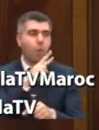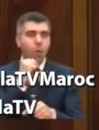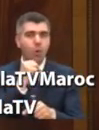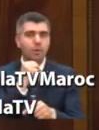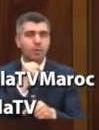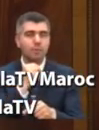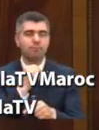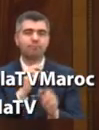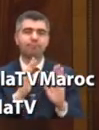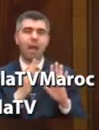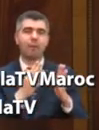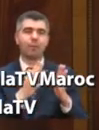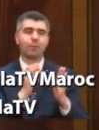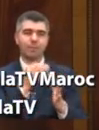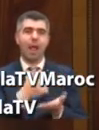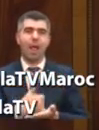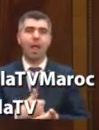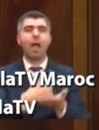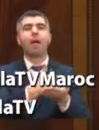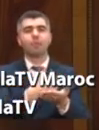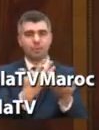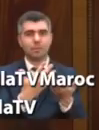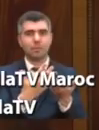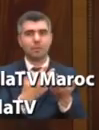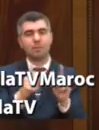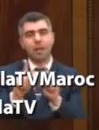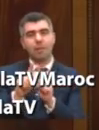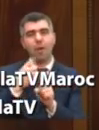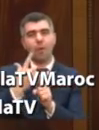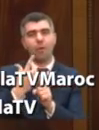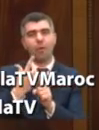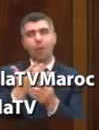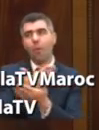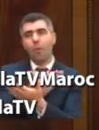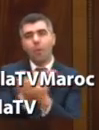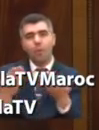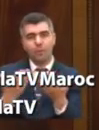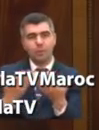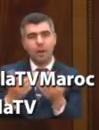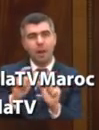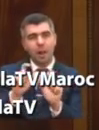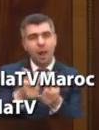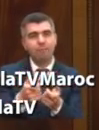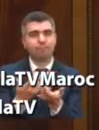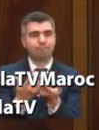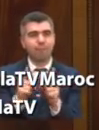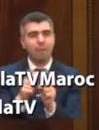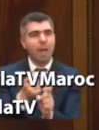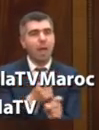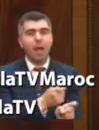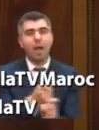يرتكبها العدو الإسرائيلي في حق شعب أعزل وفي حق أسرى حرب